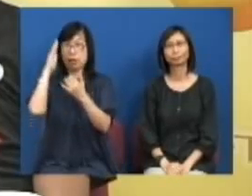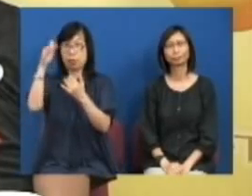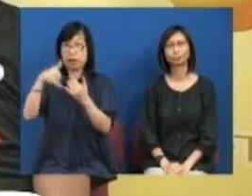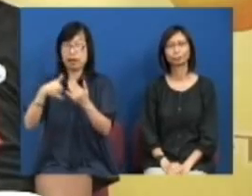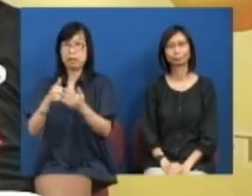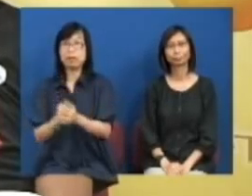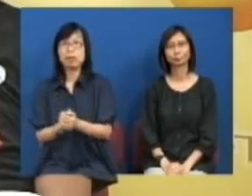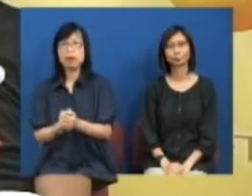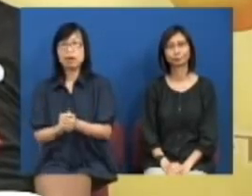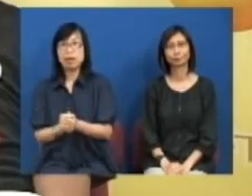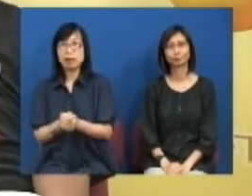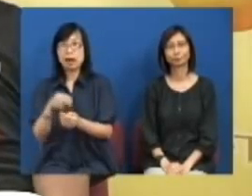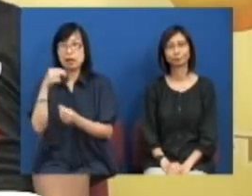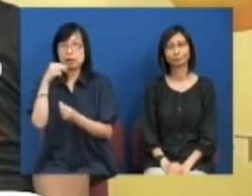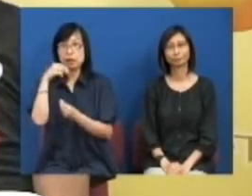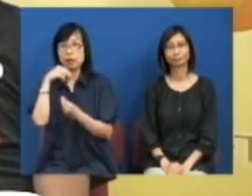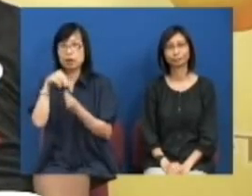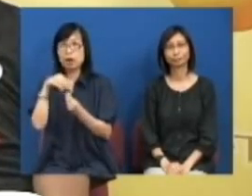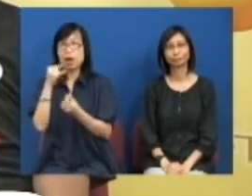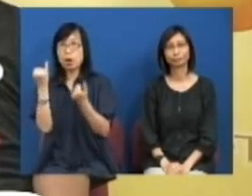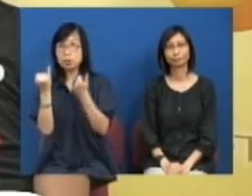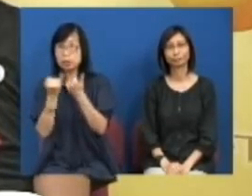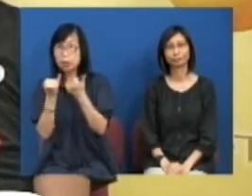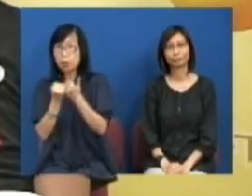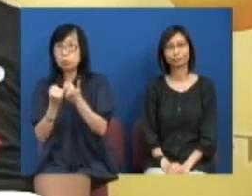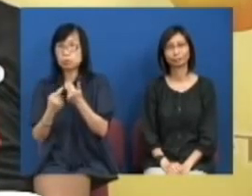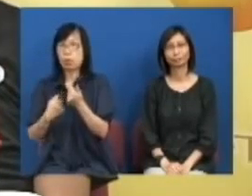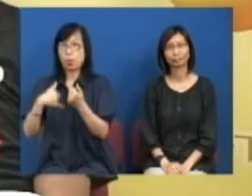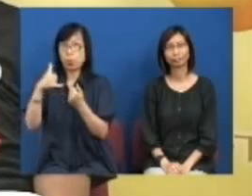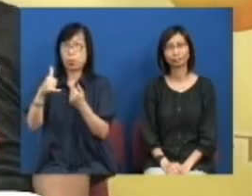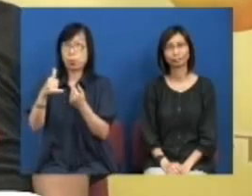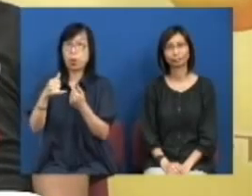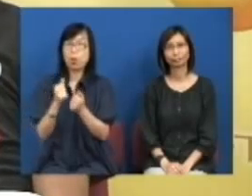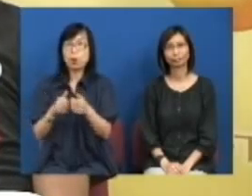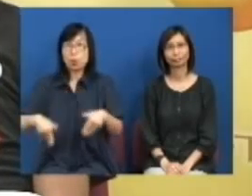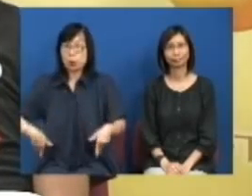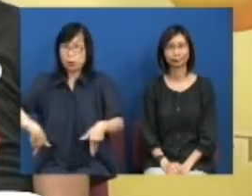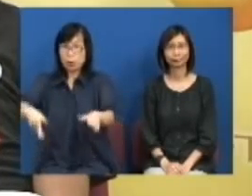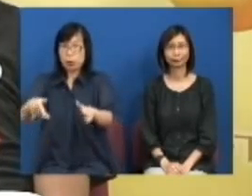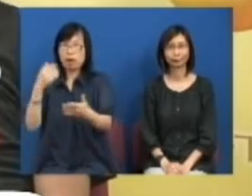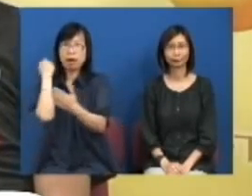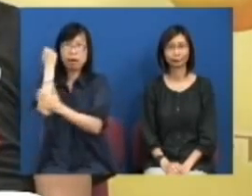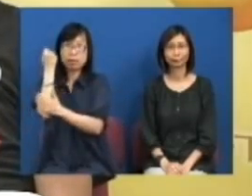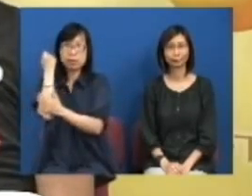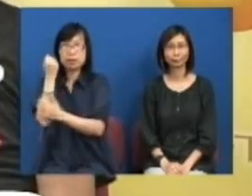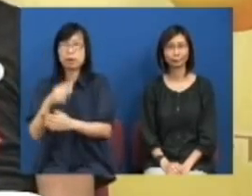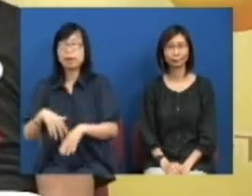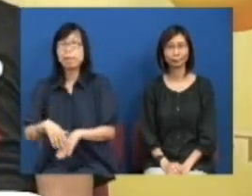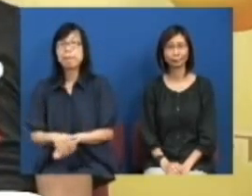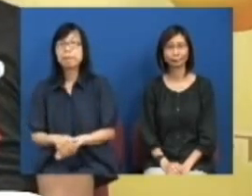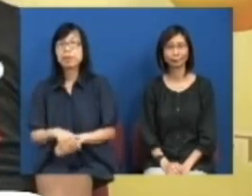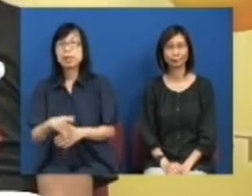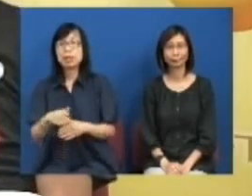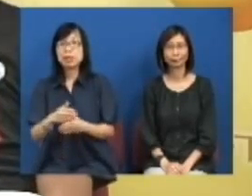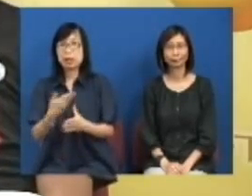呢個內蒙古就有啲學生啊上街示威啦，當呢個。上街示威是因為